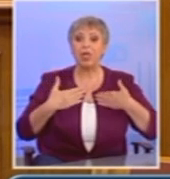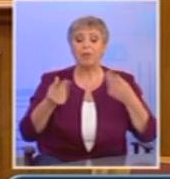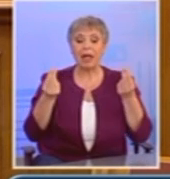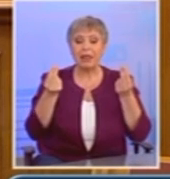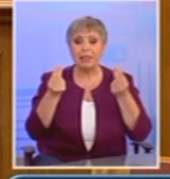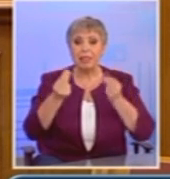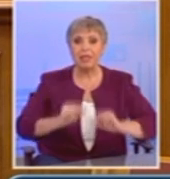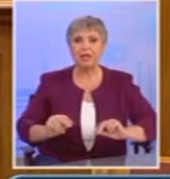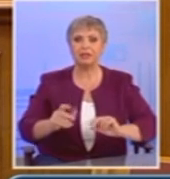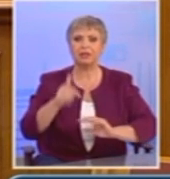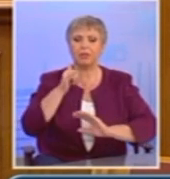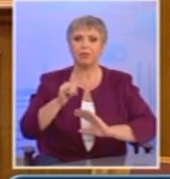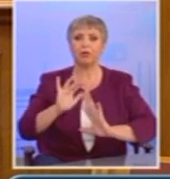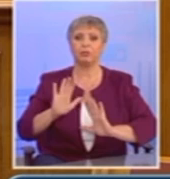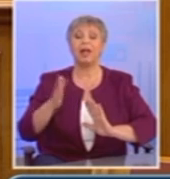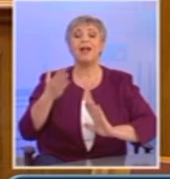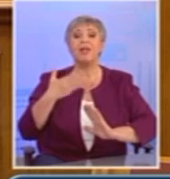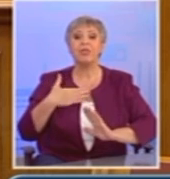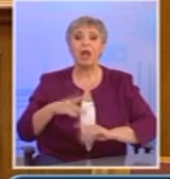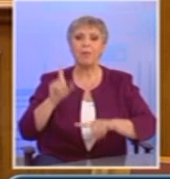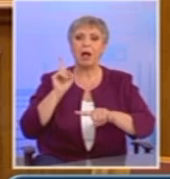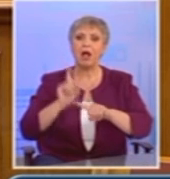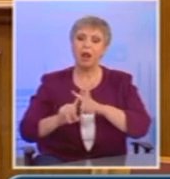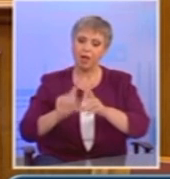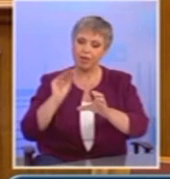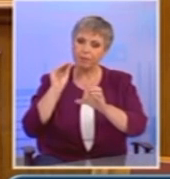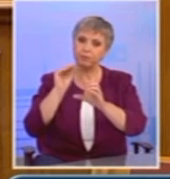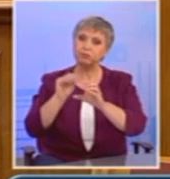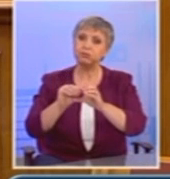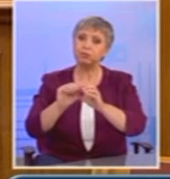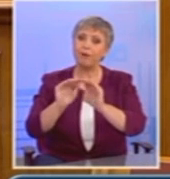και παραμονή της χώρας μας στην Ευρώπη και στο ευρώ.